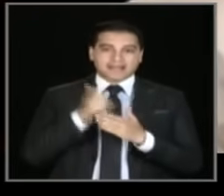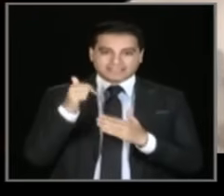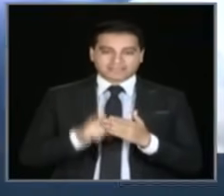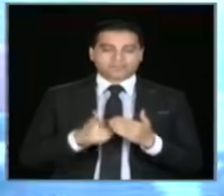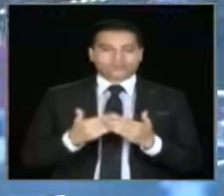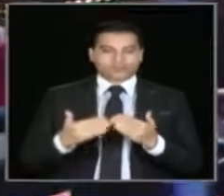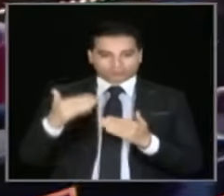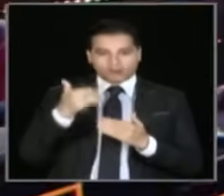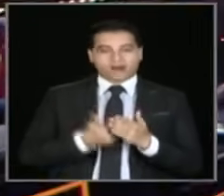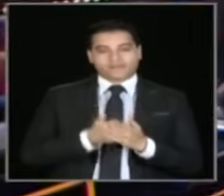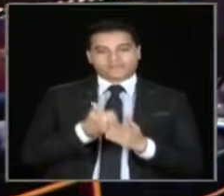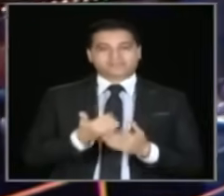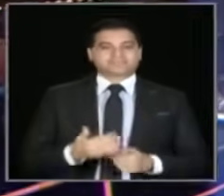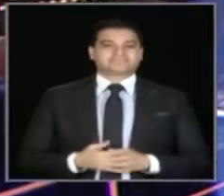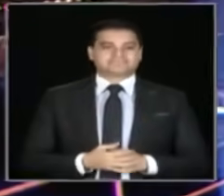ونظهر بشكل كويس.